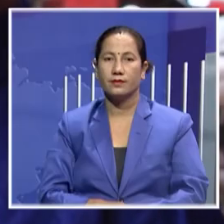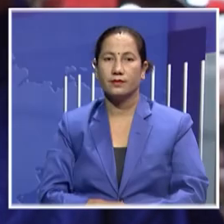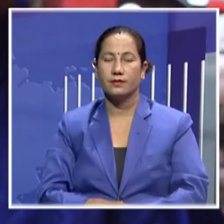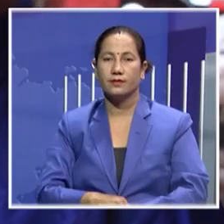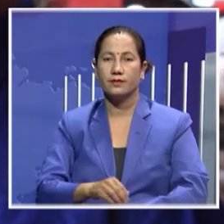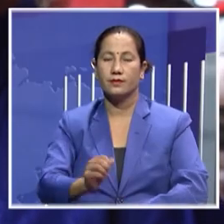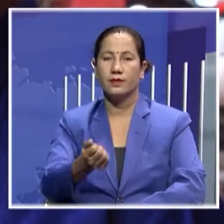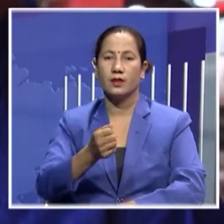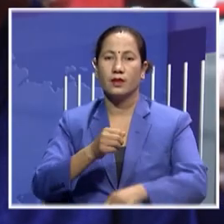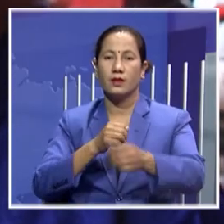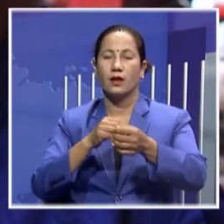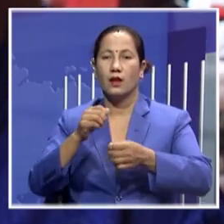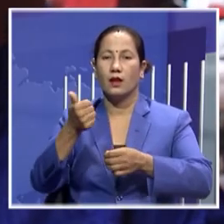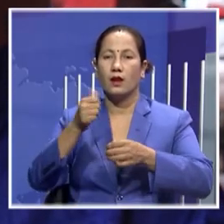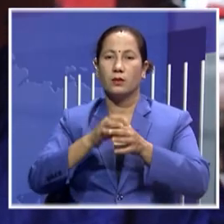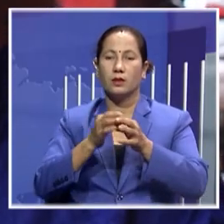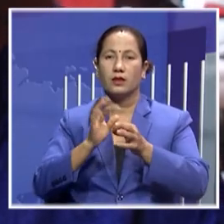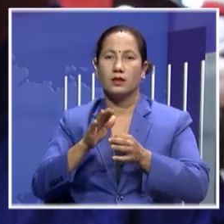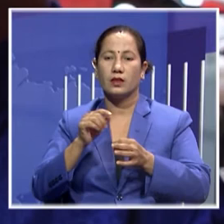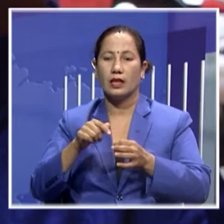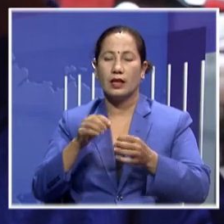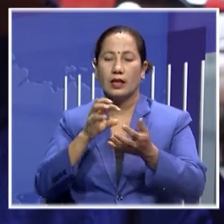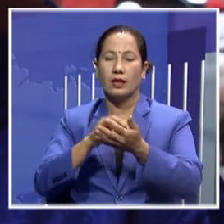एकदम अव्यवस्थित छ, त्यसलाई चाहिँ अलि